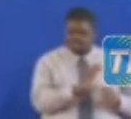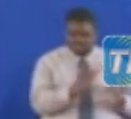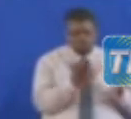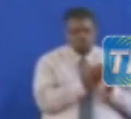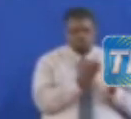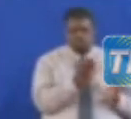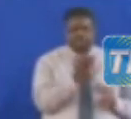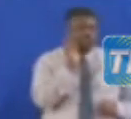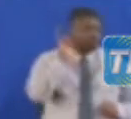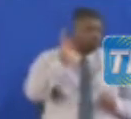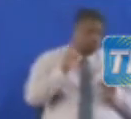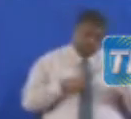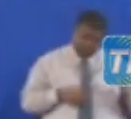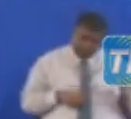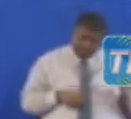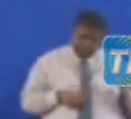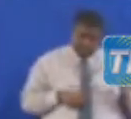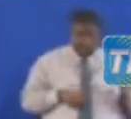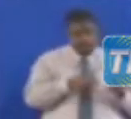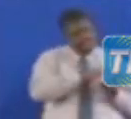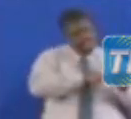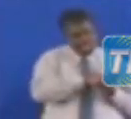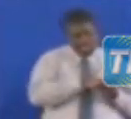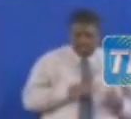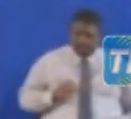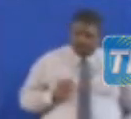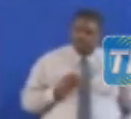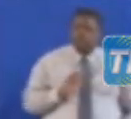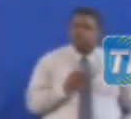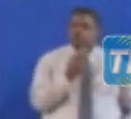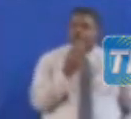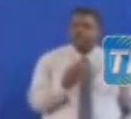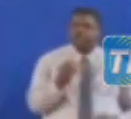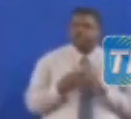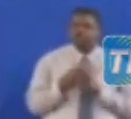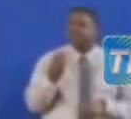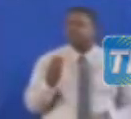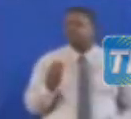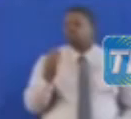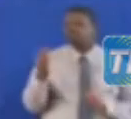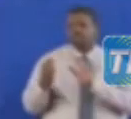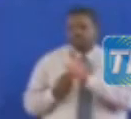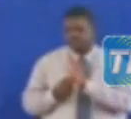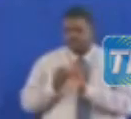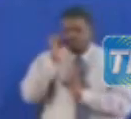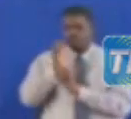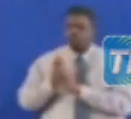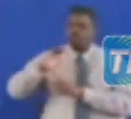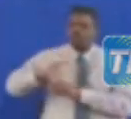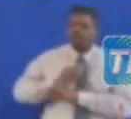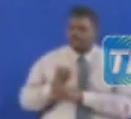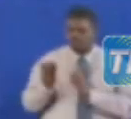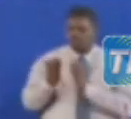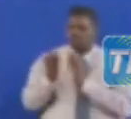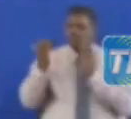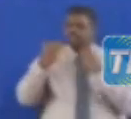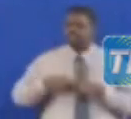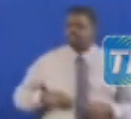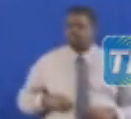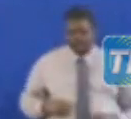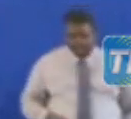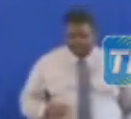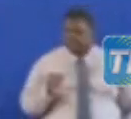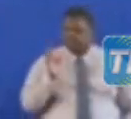kongwe 184 za msingi, na shilingi bilioni 4.37 ni kwa ajili ya ukarabati wa shule kongwe